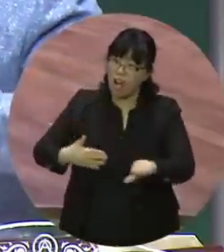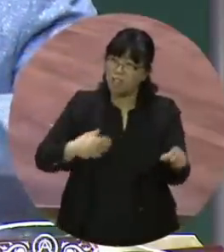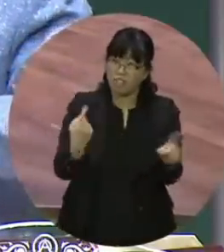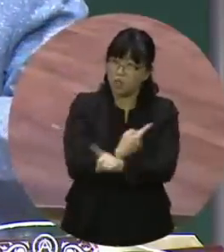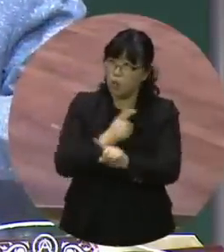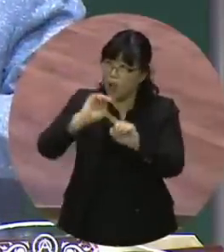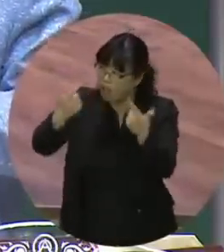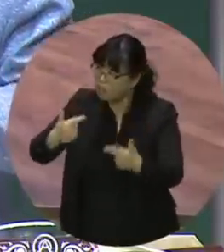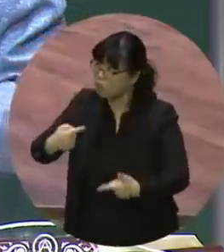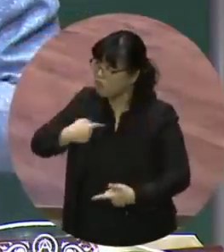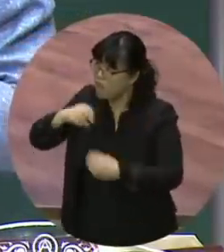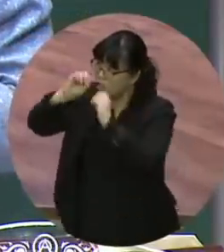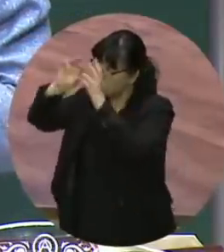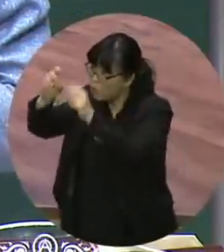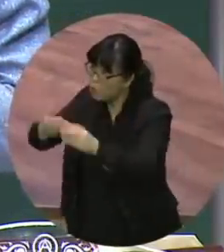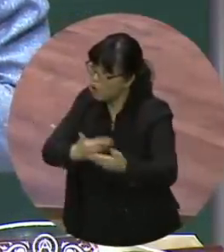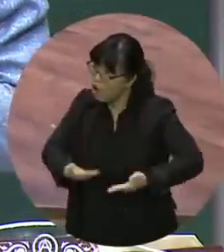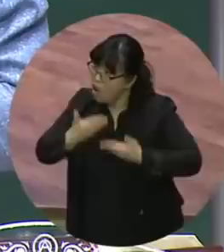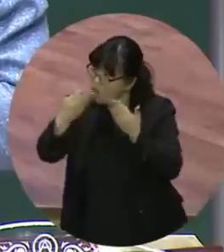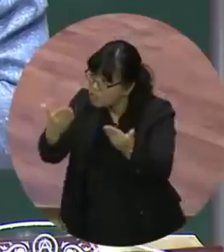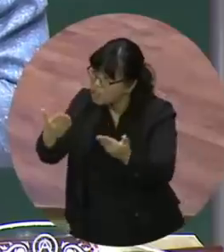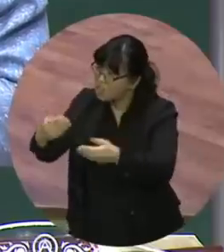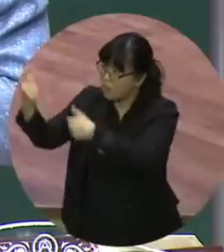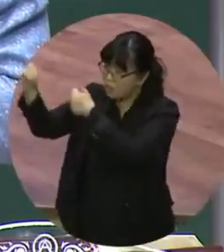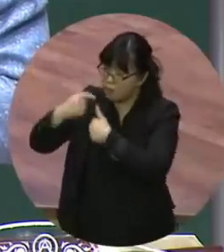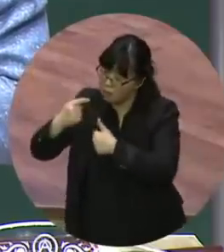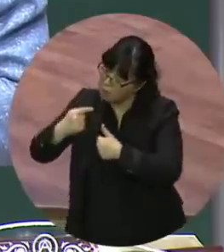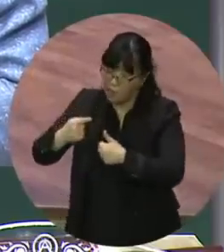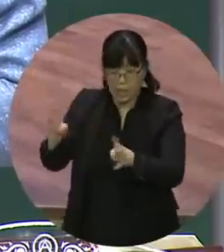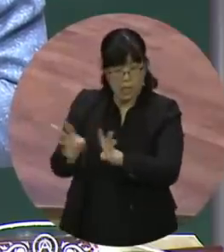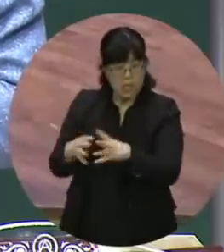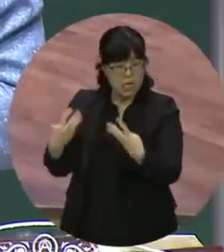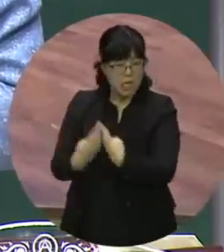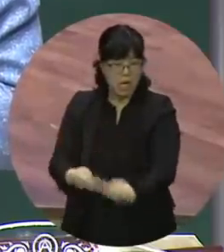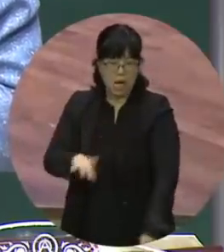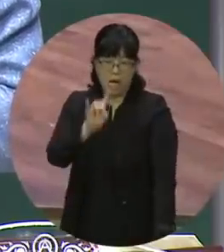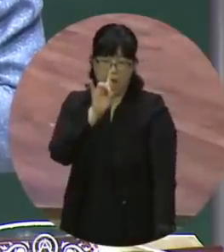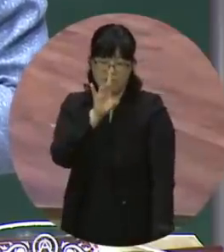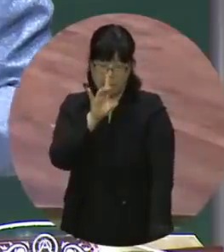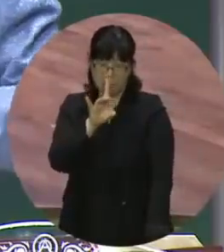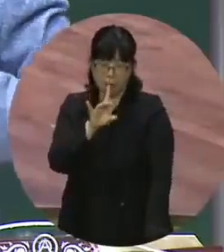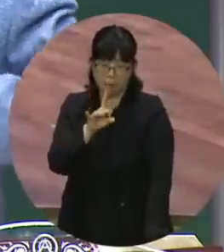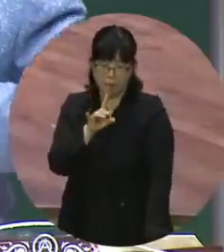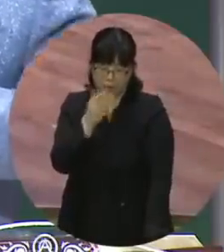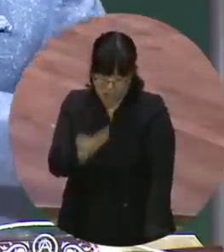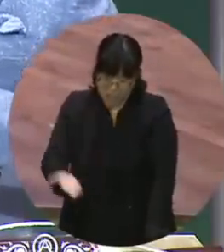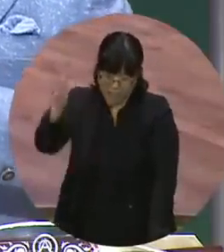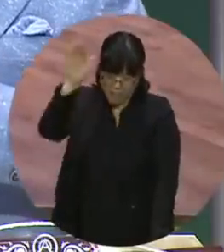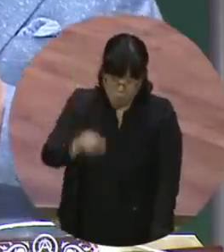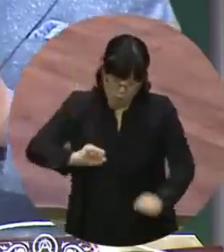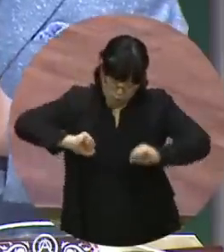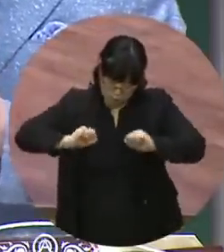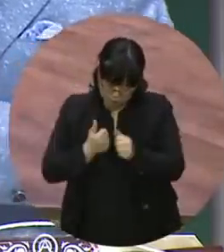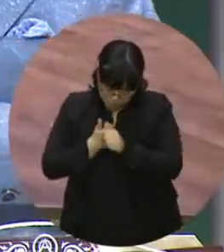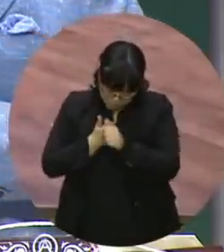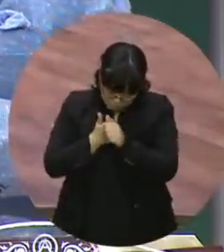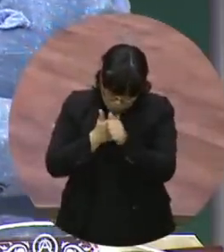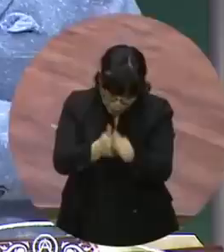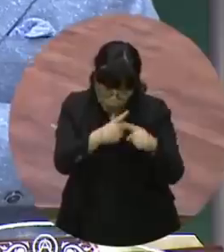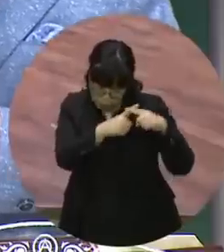하나님이 정반대로 살아는 내가 표현하더라고. 하나님과 하나님과 전혀 반대라. 그걸 바꾸는 거예요. 그렇게